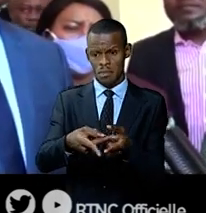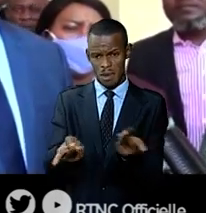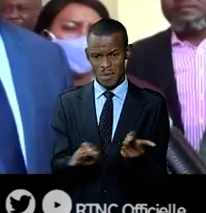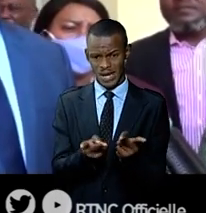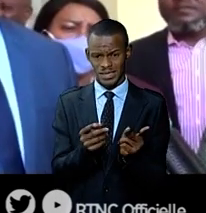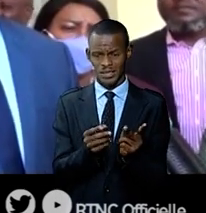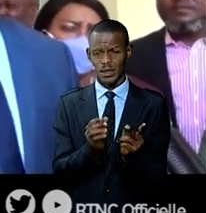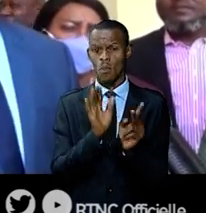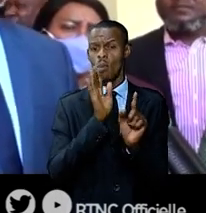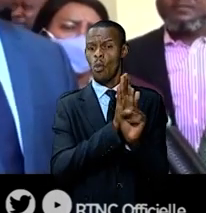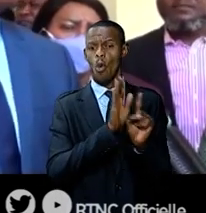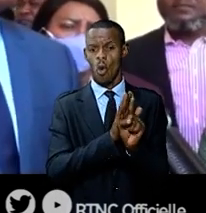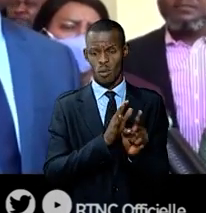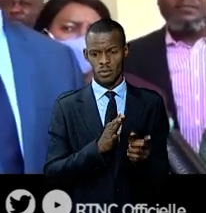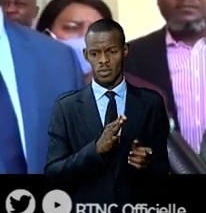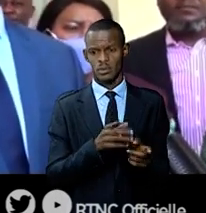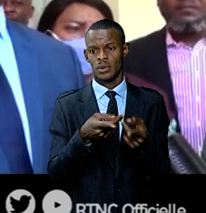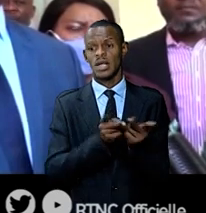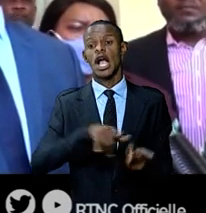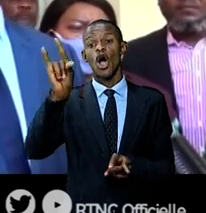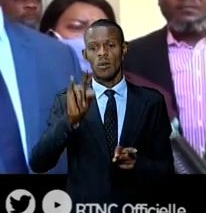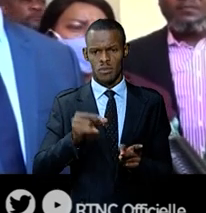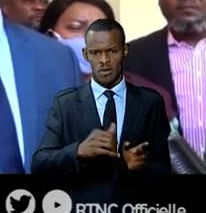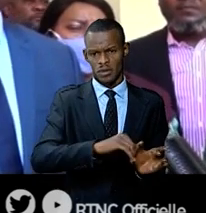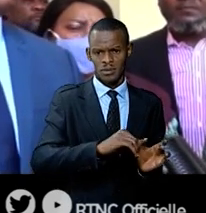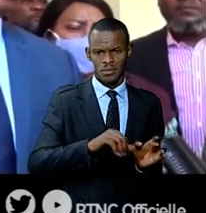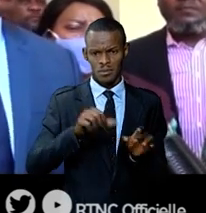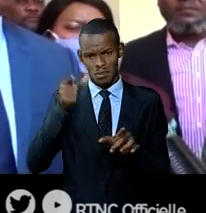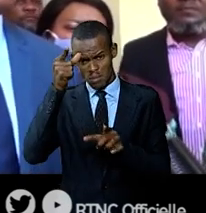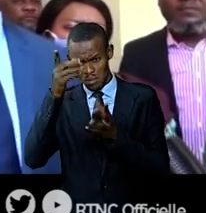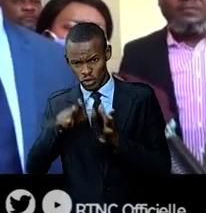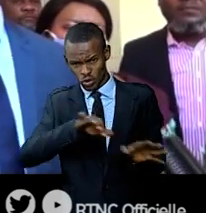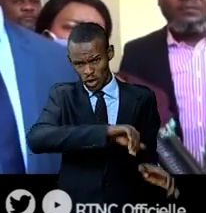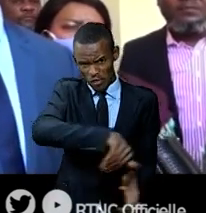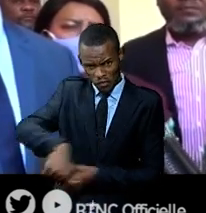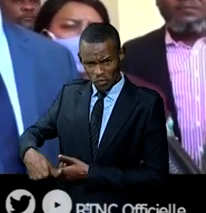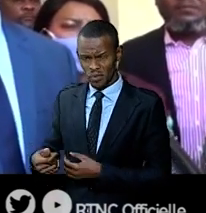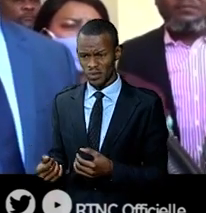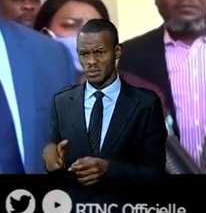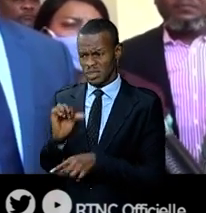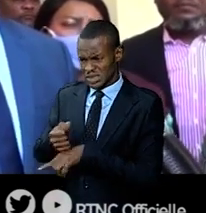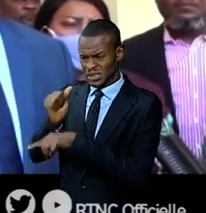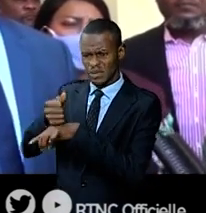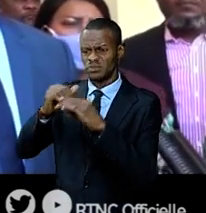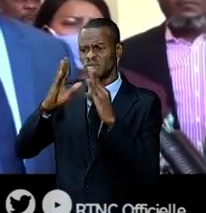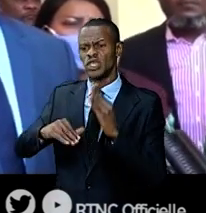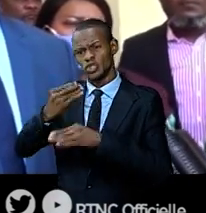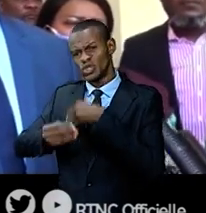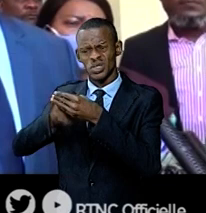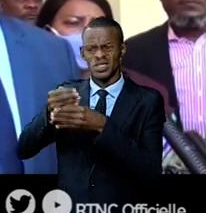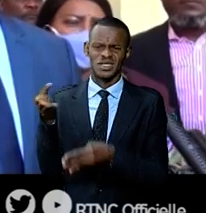les jours par des louchois qui sont en train de construire au bord de la piste de l'aéroport et